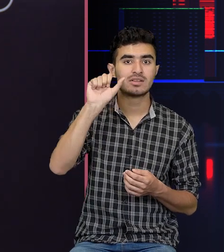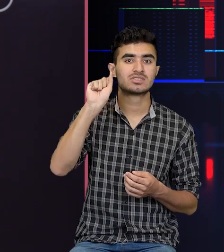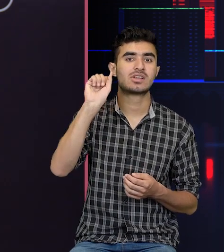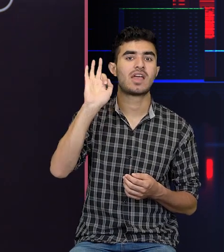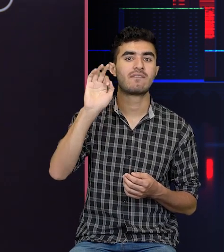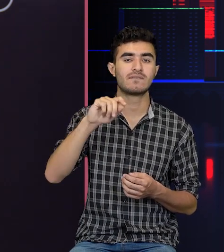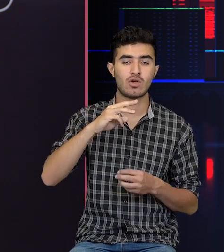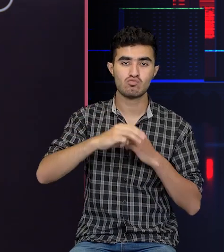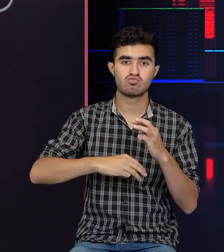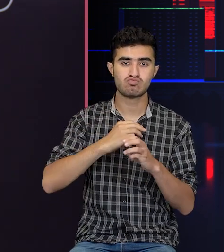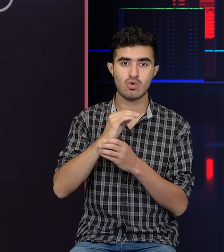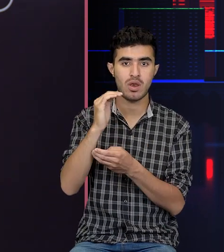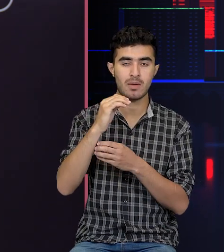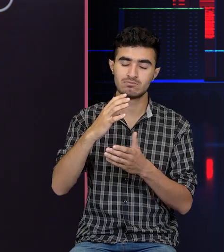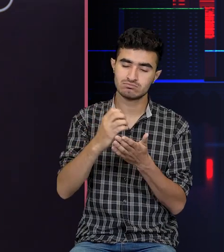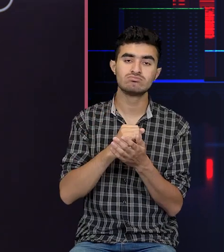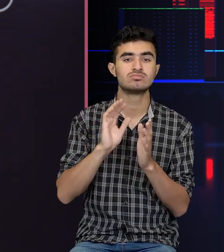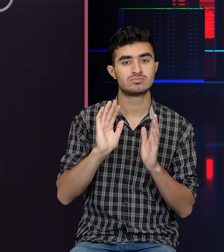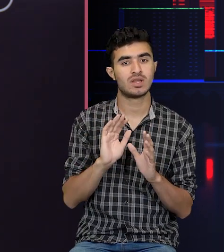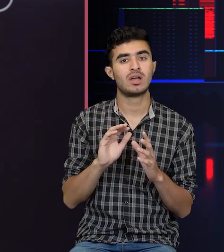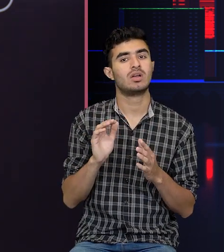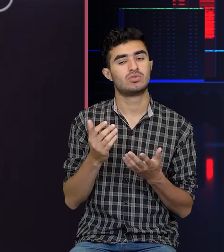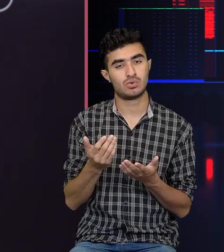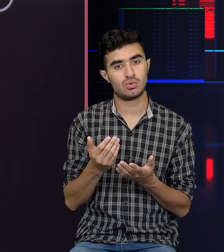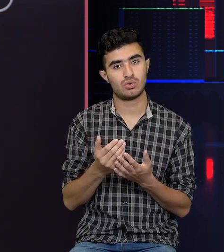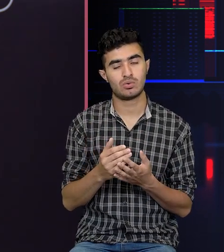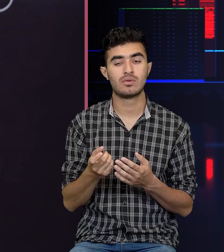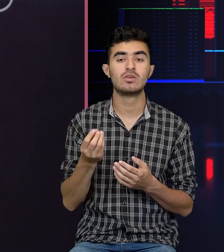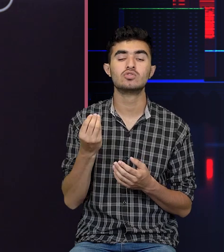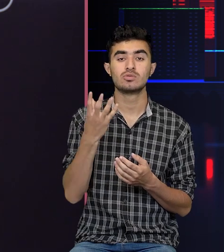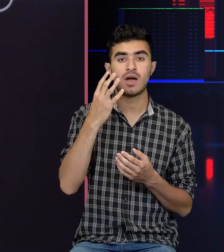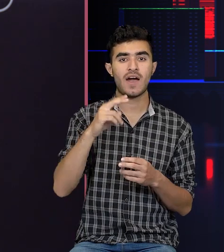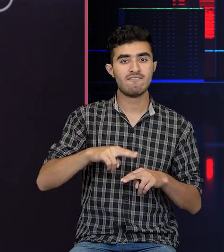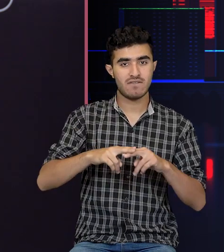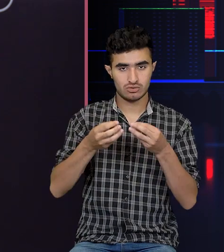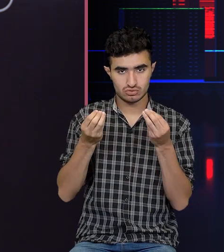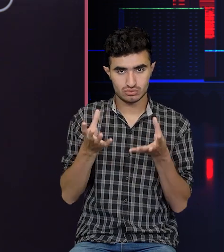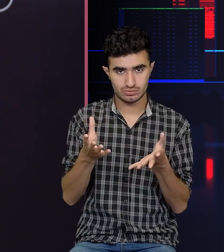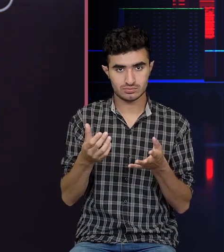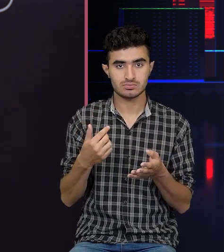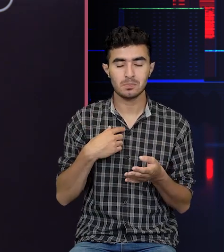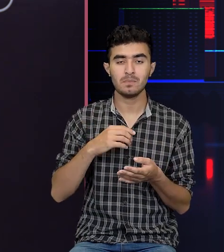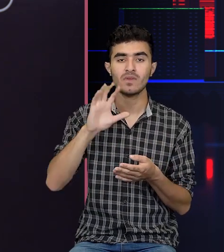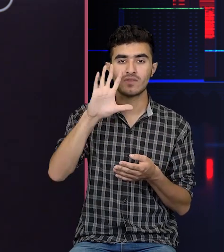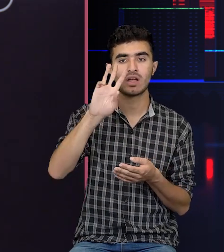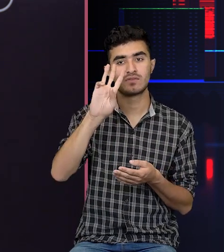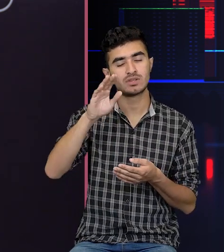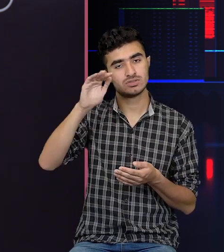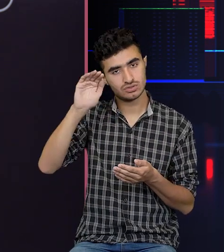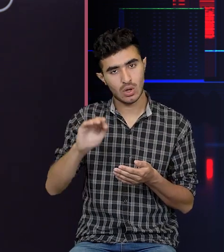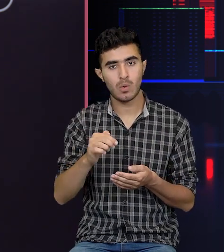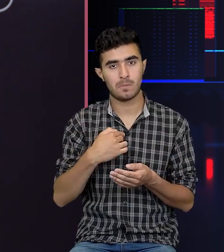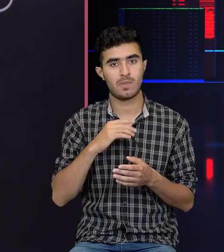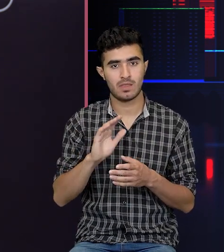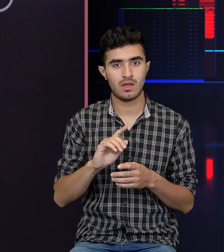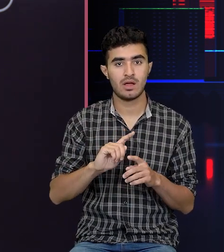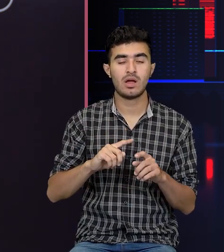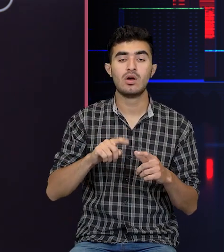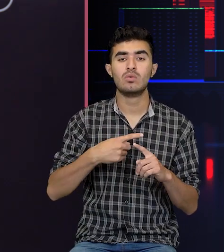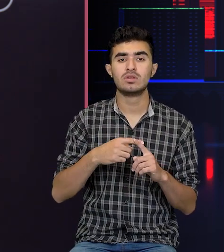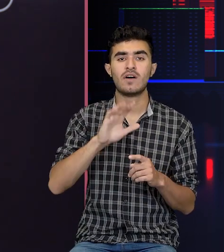मैं 5-3 डाउन था। जब मैं 5-3 डाउन हुआ तो मैंने देखा वहाँ पे बहुत ज़्यादा ख़वातीन और बच्चे फ्लैग लेकर